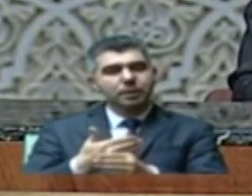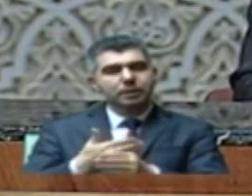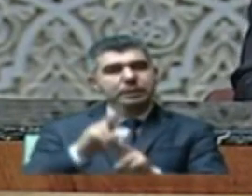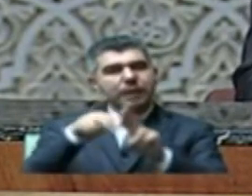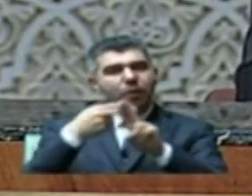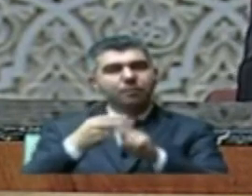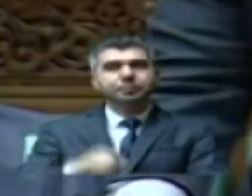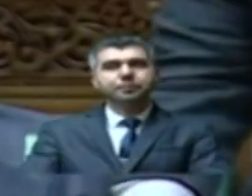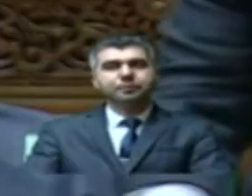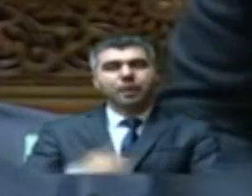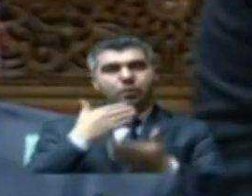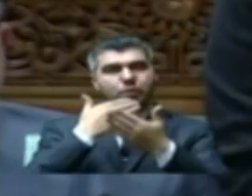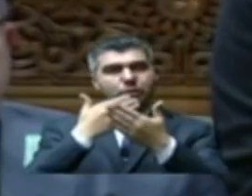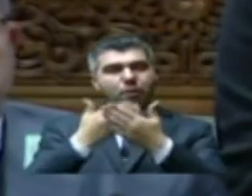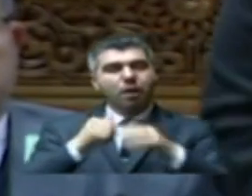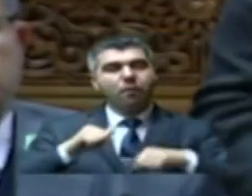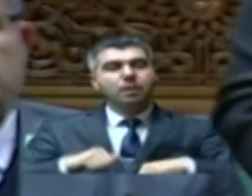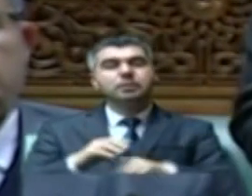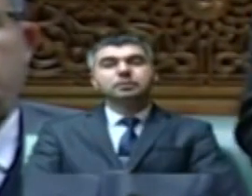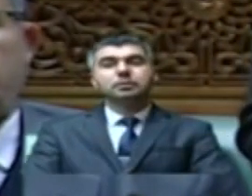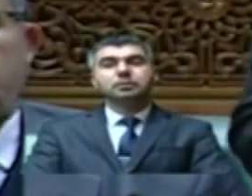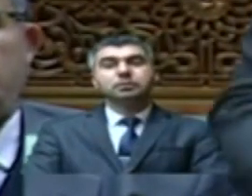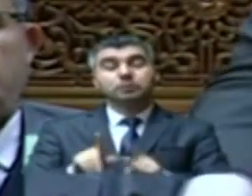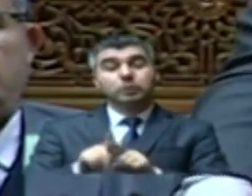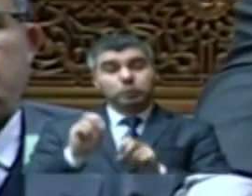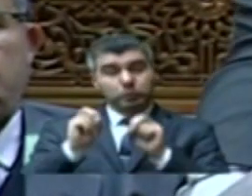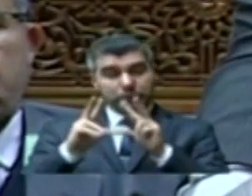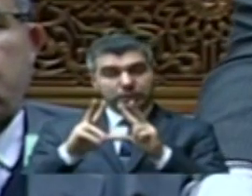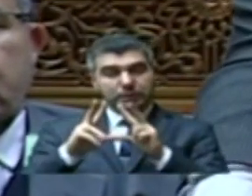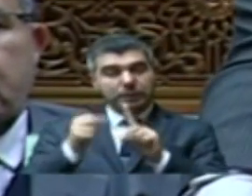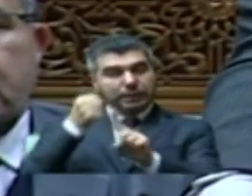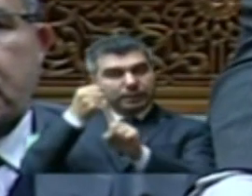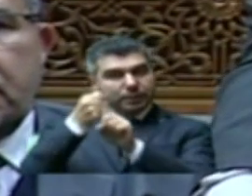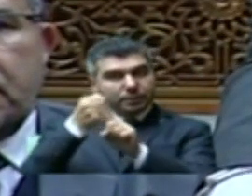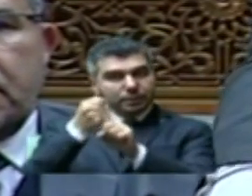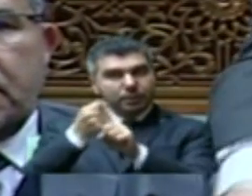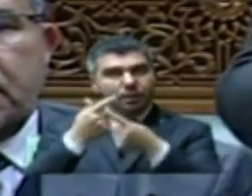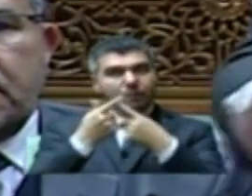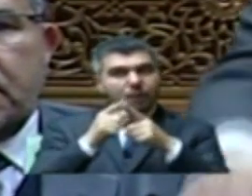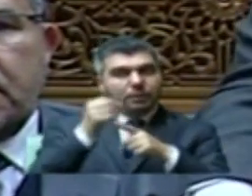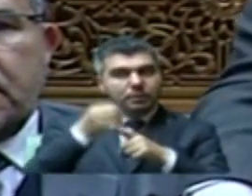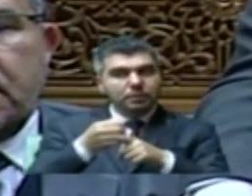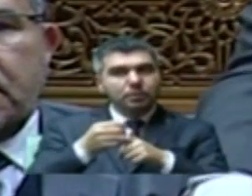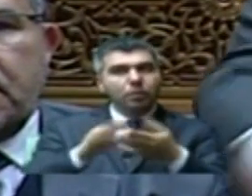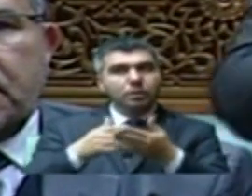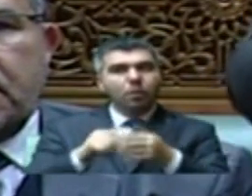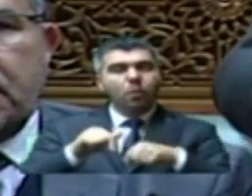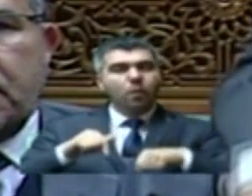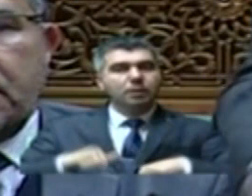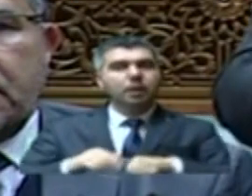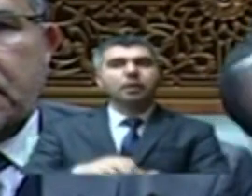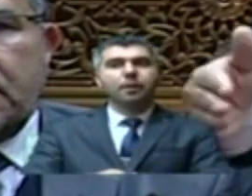شكرا سيدة الوزيرة، من طبيعة الحال نحن نتمين الاشتغال ديالكم في ظل هذه الوزارة، نتمين